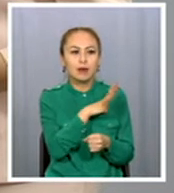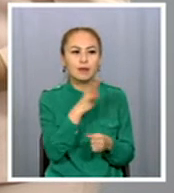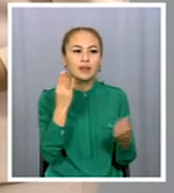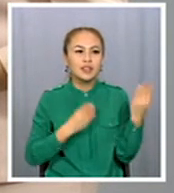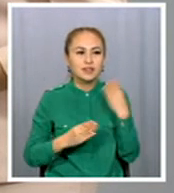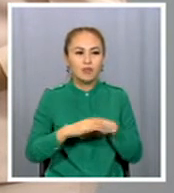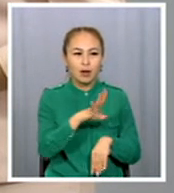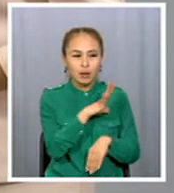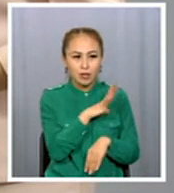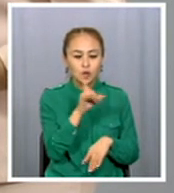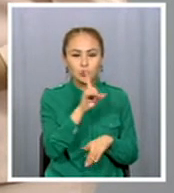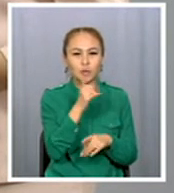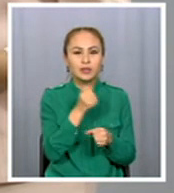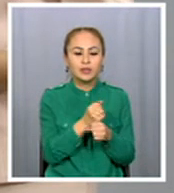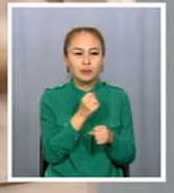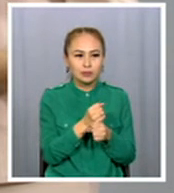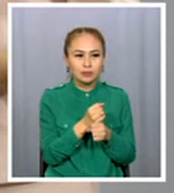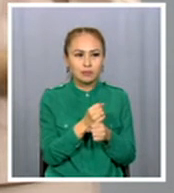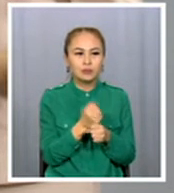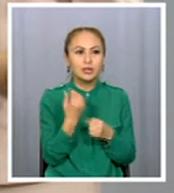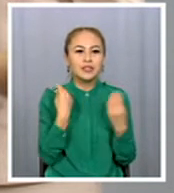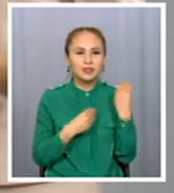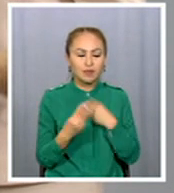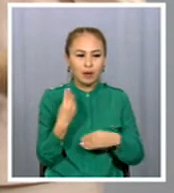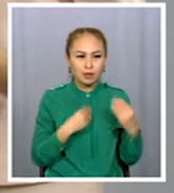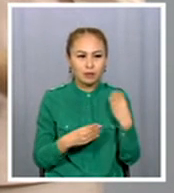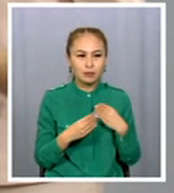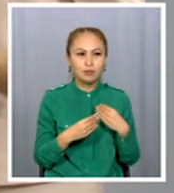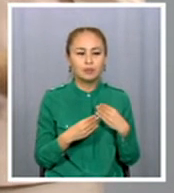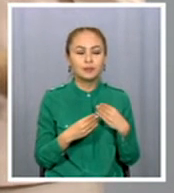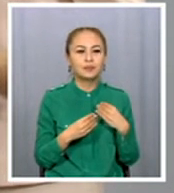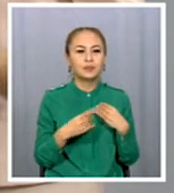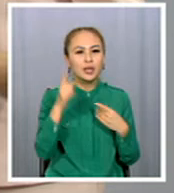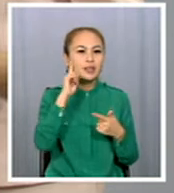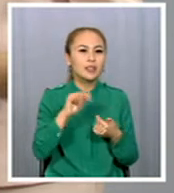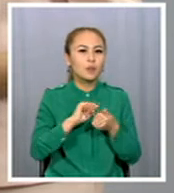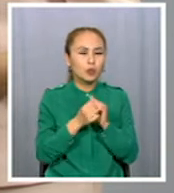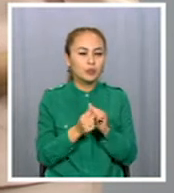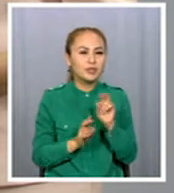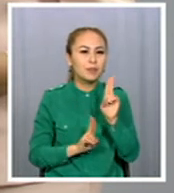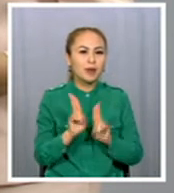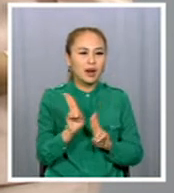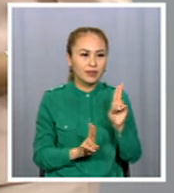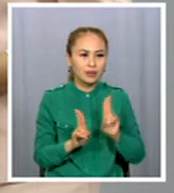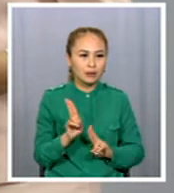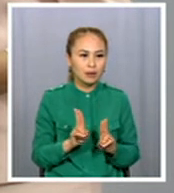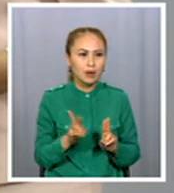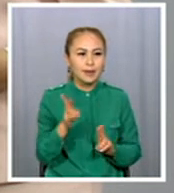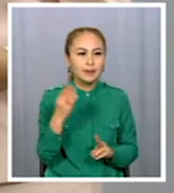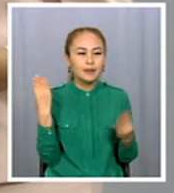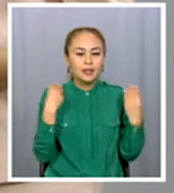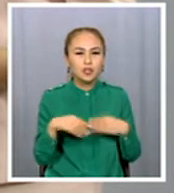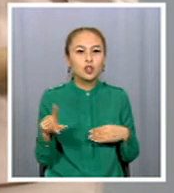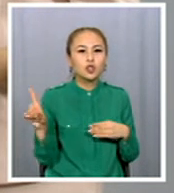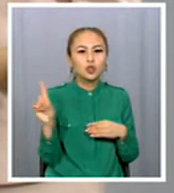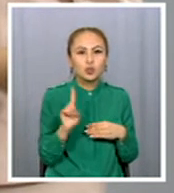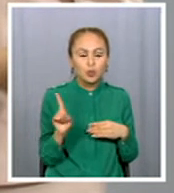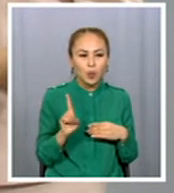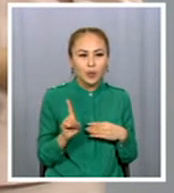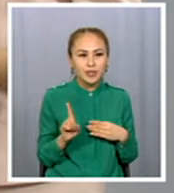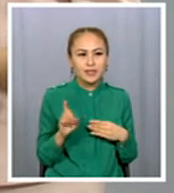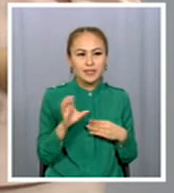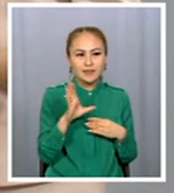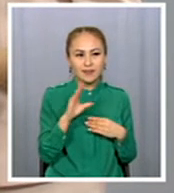Надевала. Что делал? Надевал. Ребята, запомните правила. Надеть что?